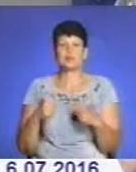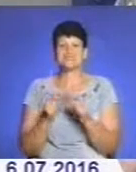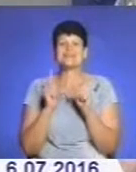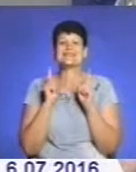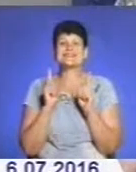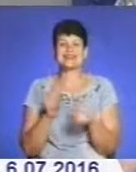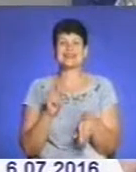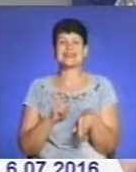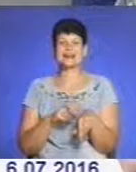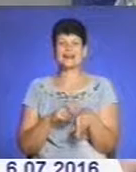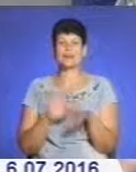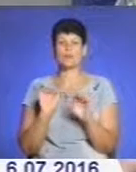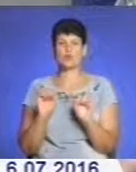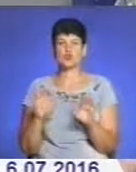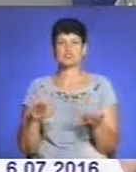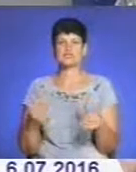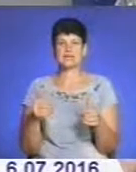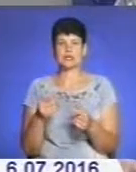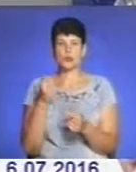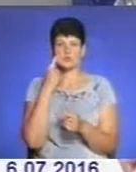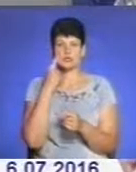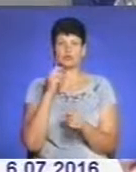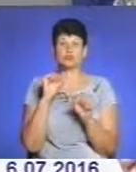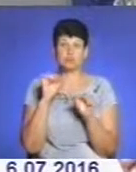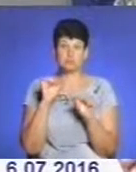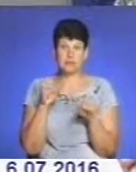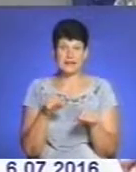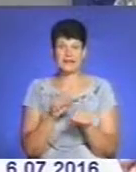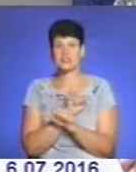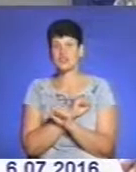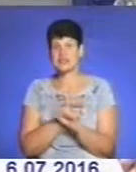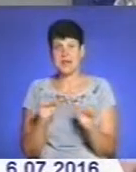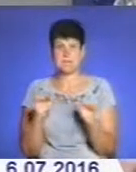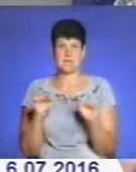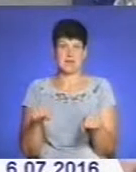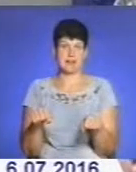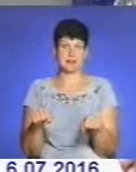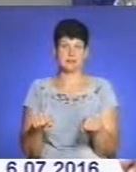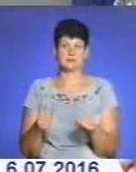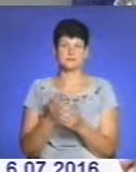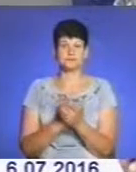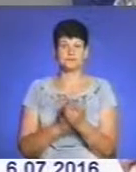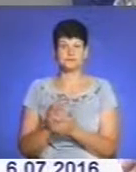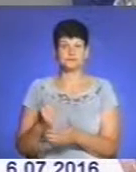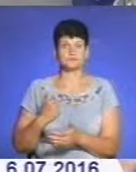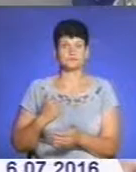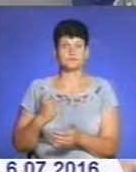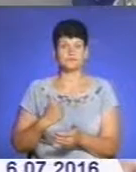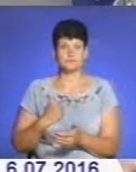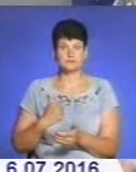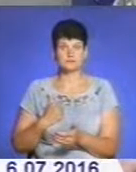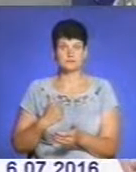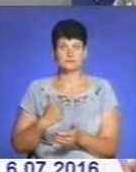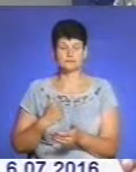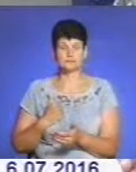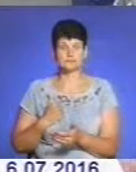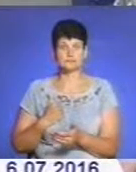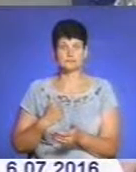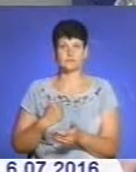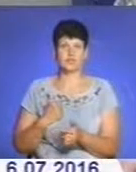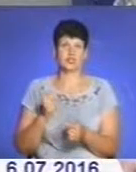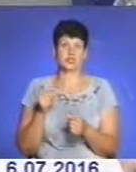оцінку, придатна ця людина чи не придатна до того або іншого роду військ, або, відповідно, прикордонників